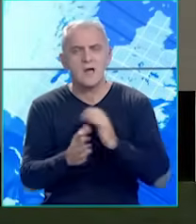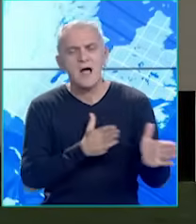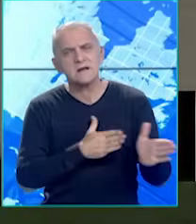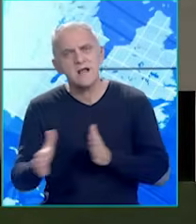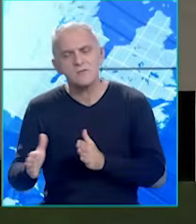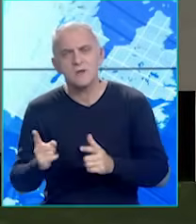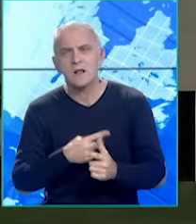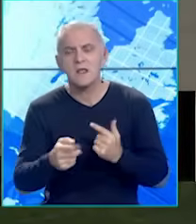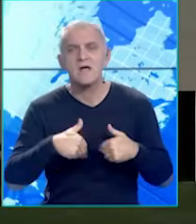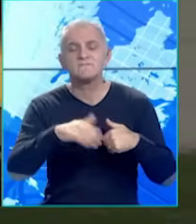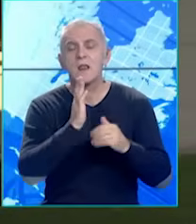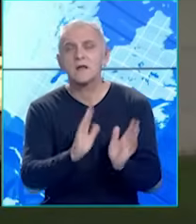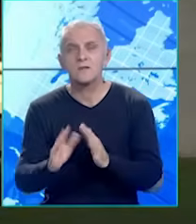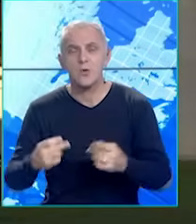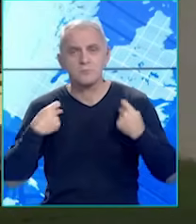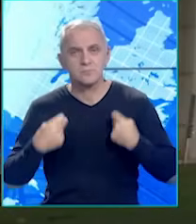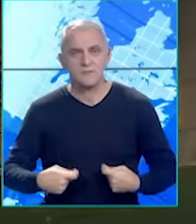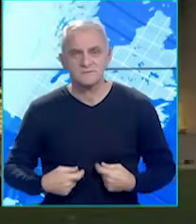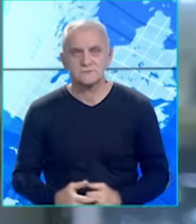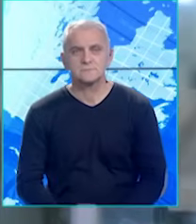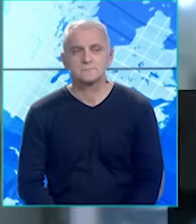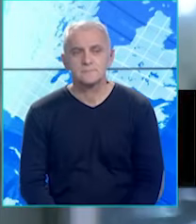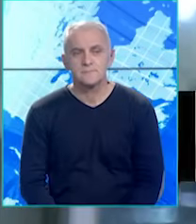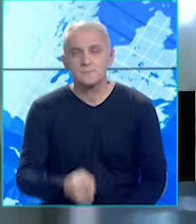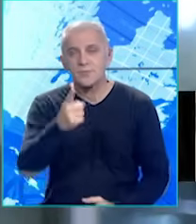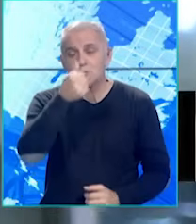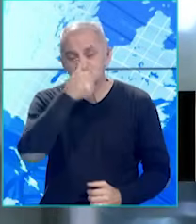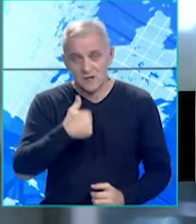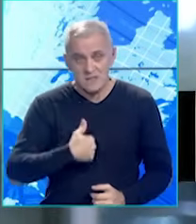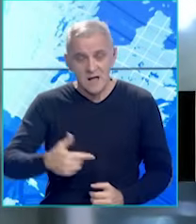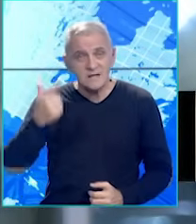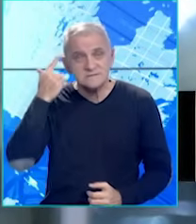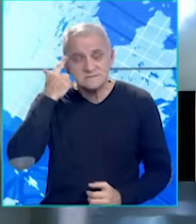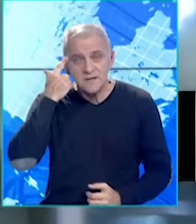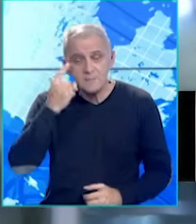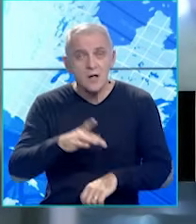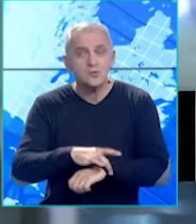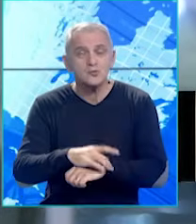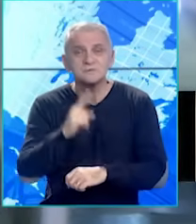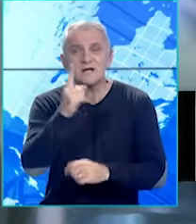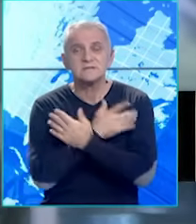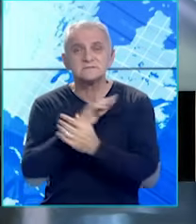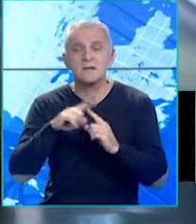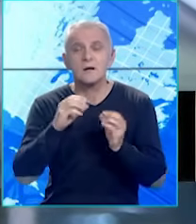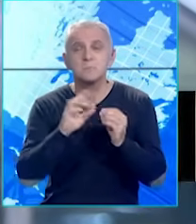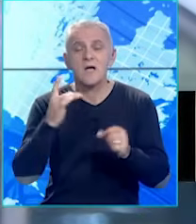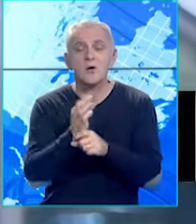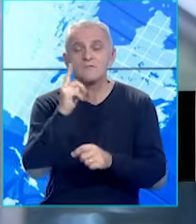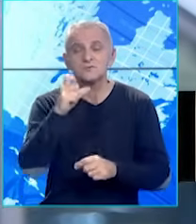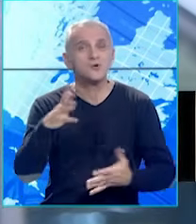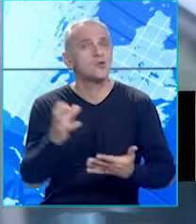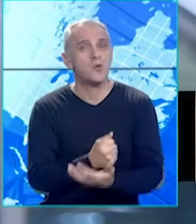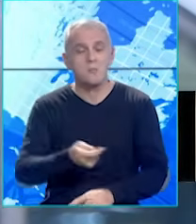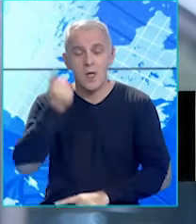redovnog ili vanrednog profesora, odnosno docenta. Ono što ja znam da je doktorica Izetbegović primila odluku